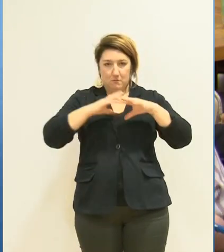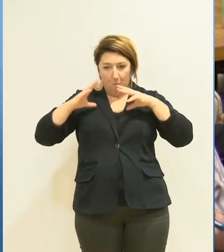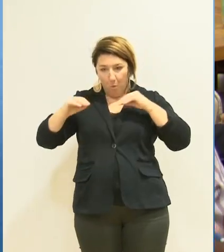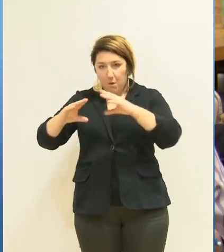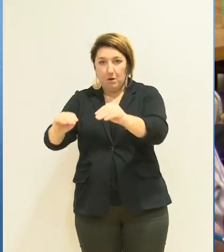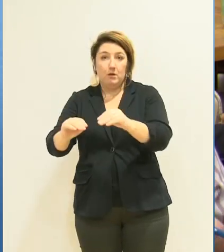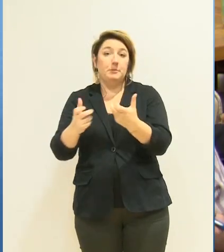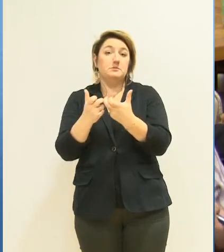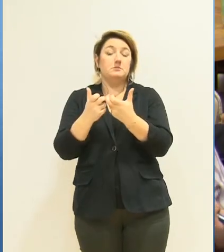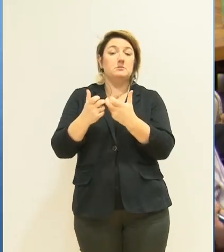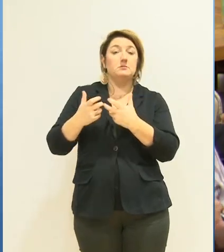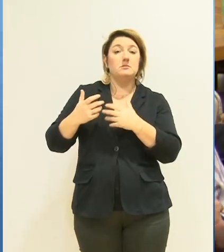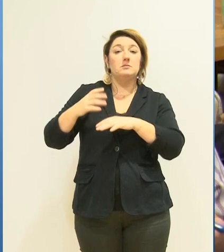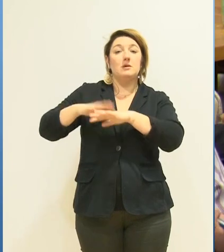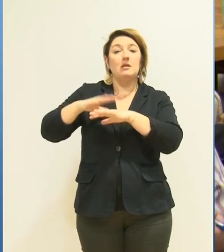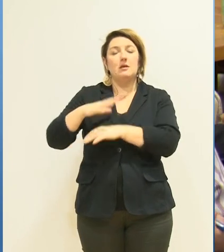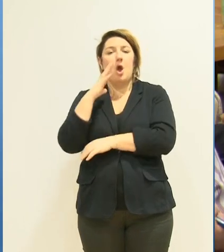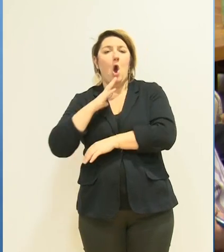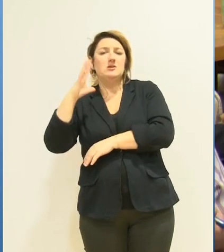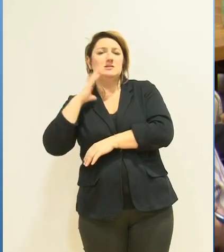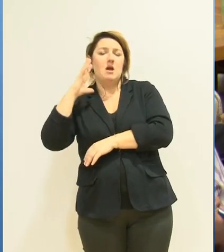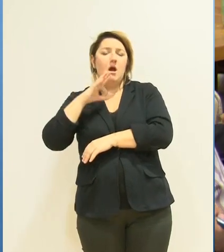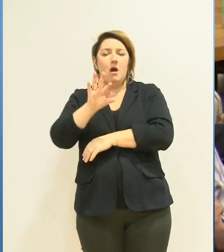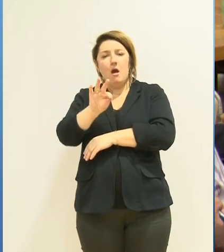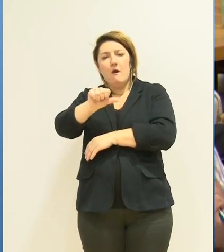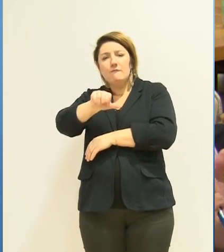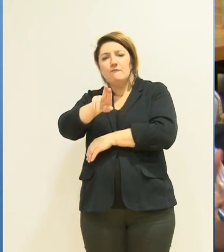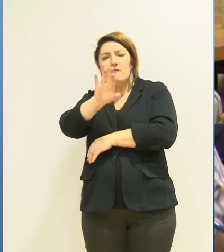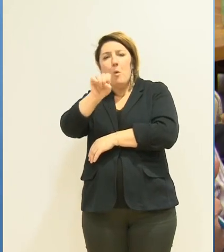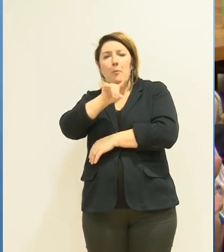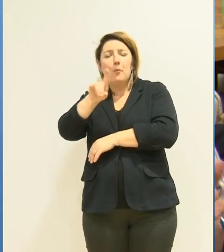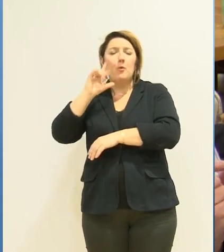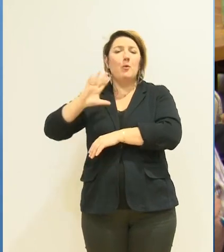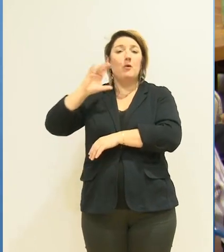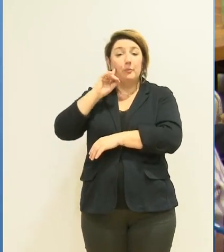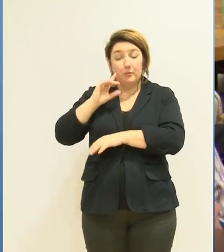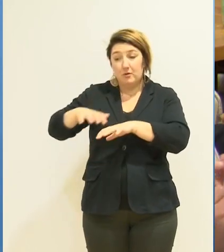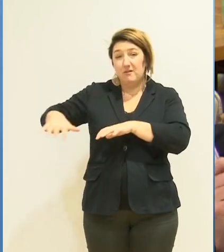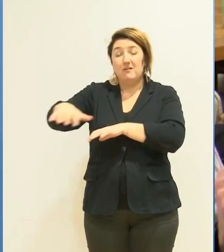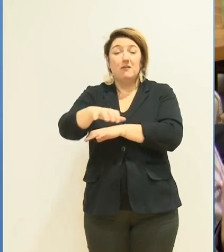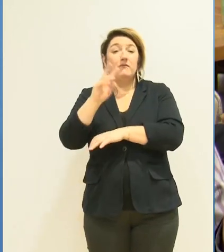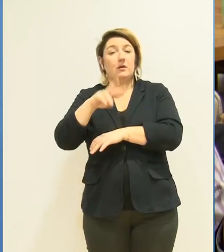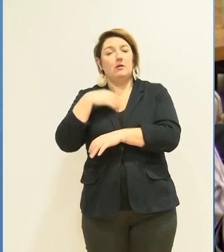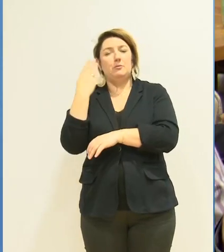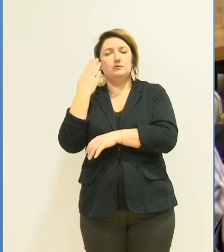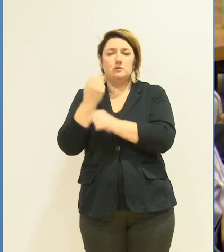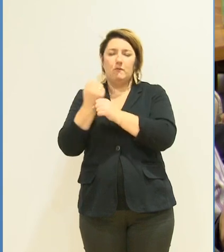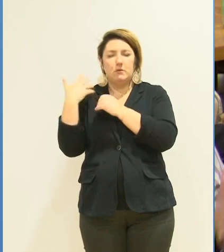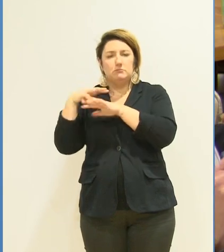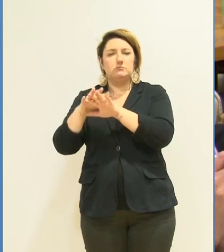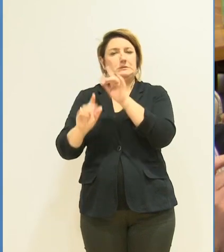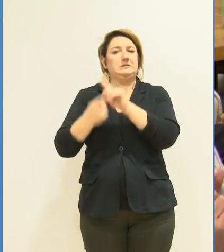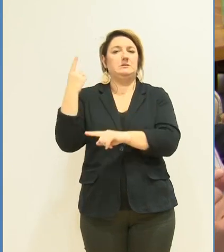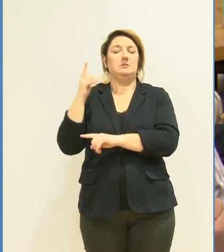anciens faubourgs où on avait puisque c'est là où les opérations nécessitent un travail spécifique d'intégration et donc